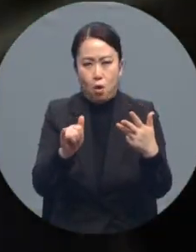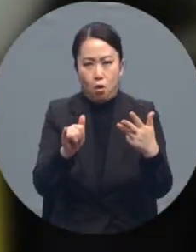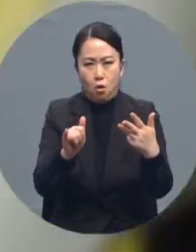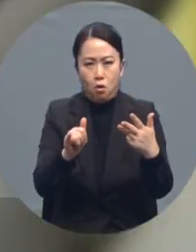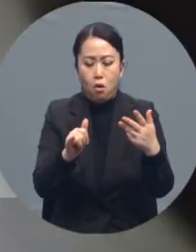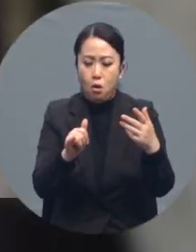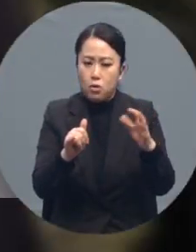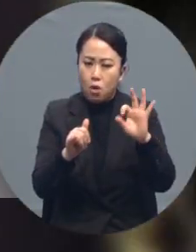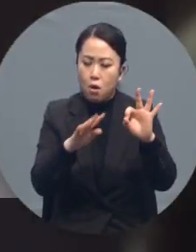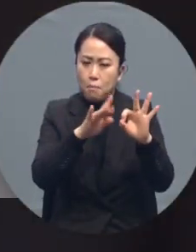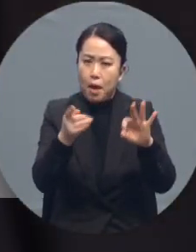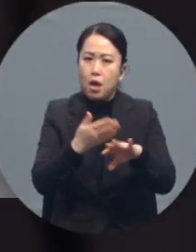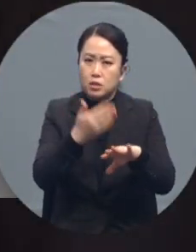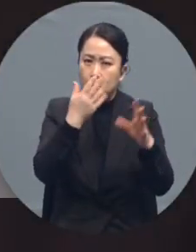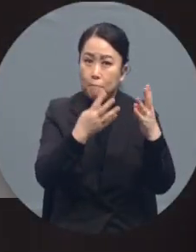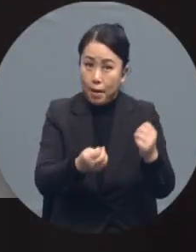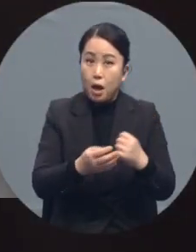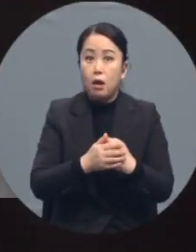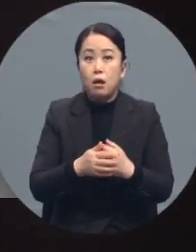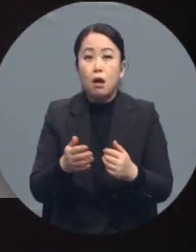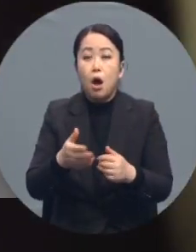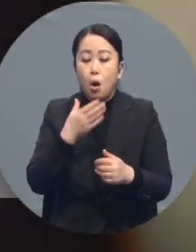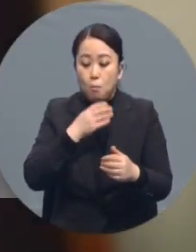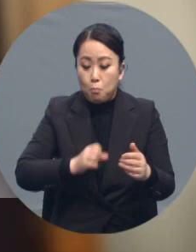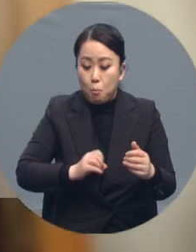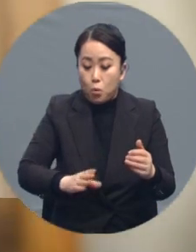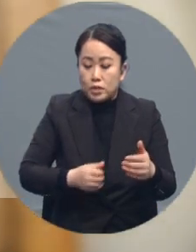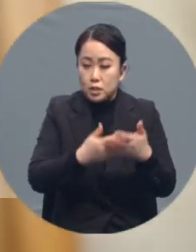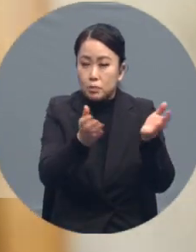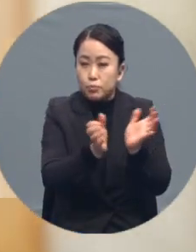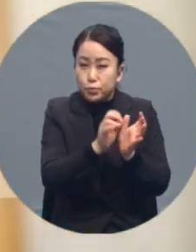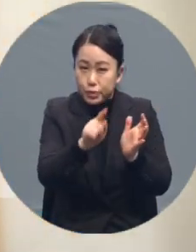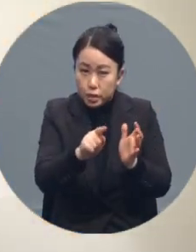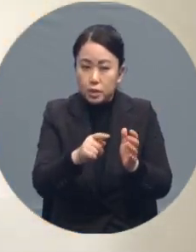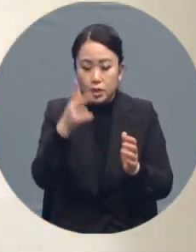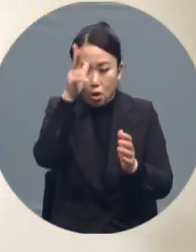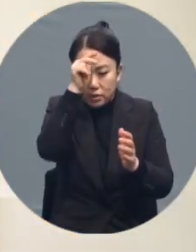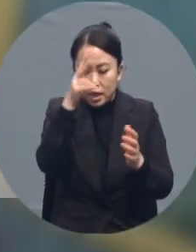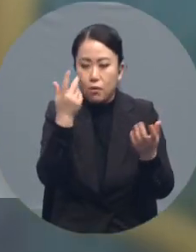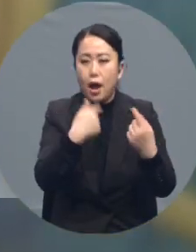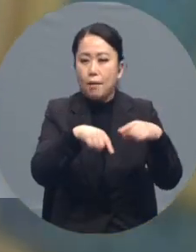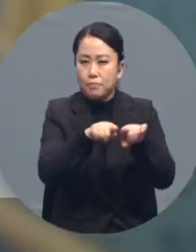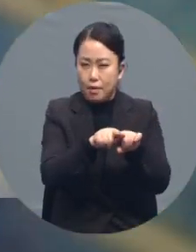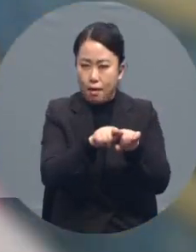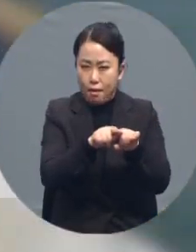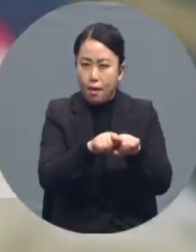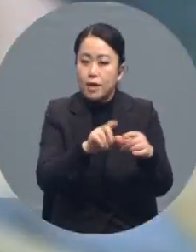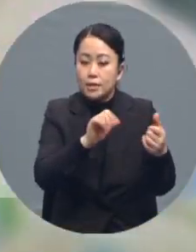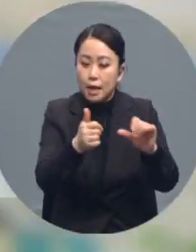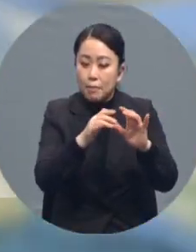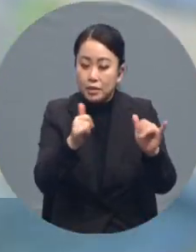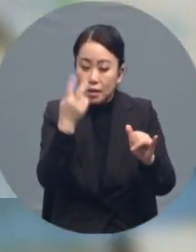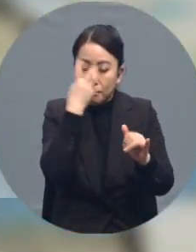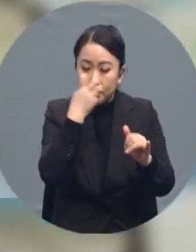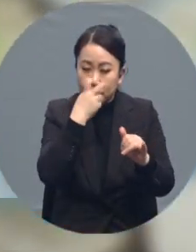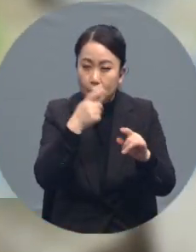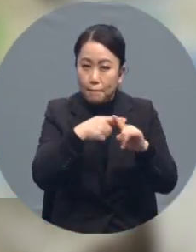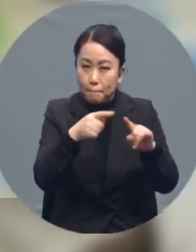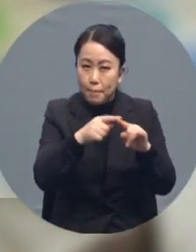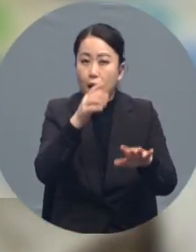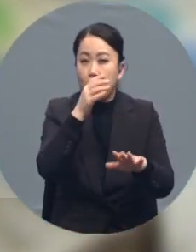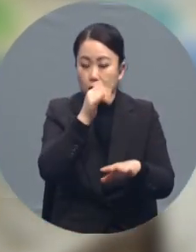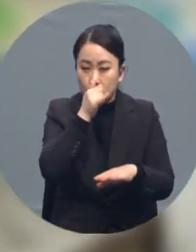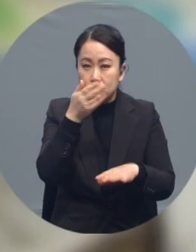복지부는 경찰과 협력해 지역에서 발생한 모든 사망자를 분석한 반면 부산시는 단순히 지자체 신고만